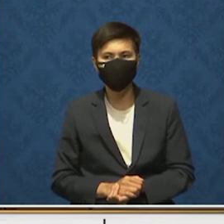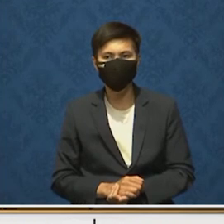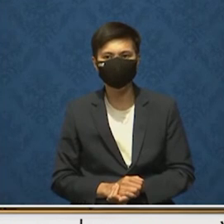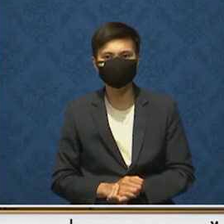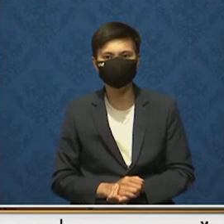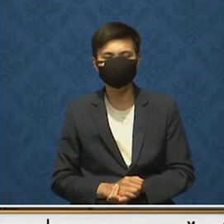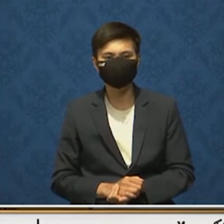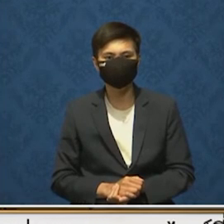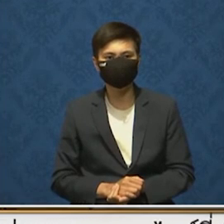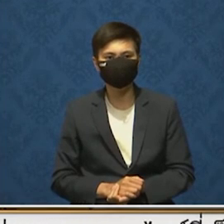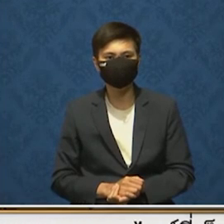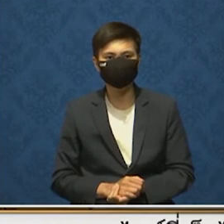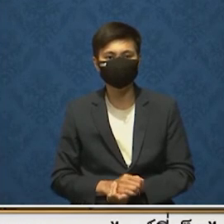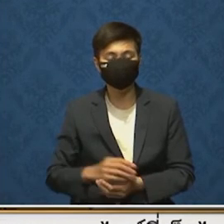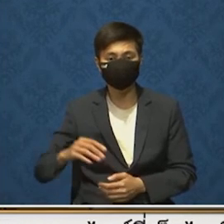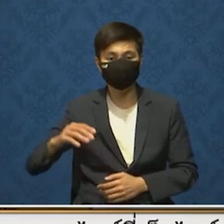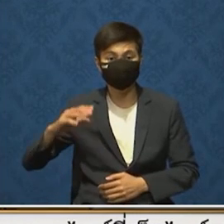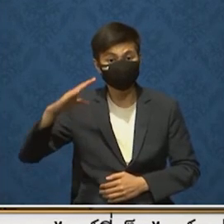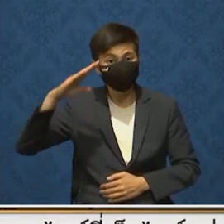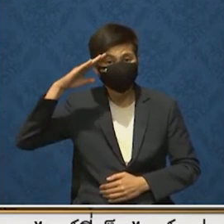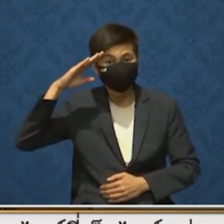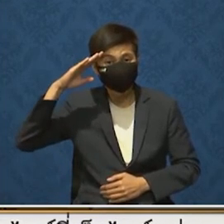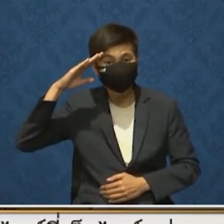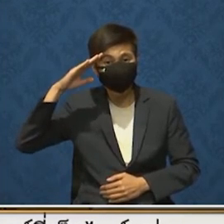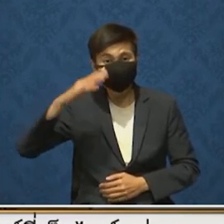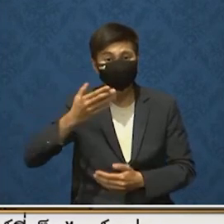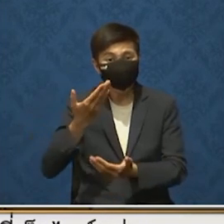ทหารนาเงินไปทำอะไรครับ